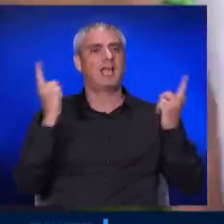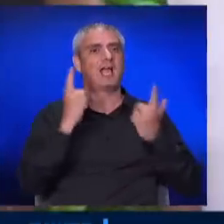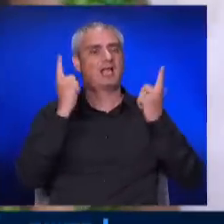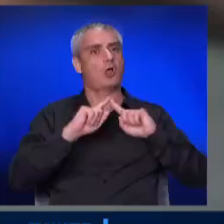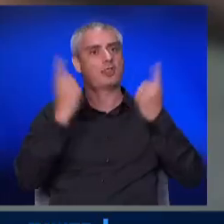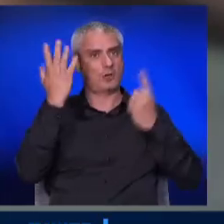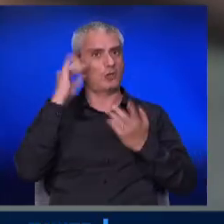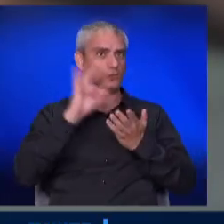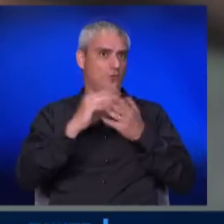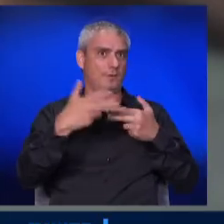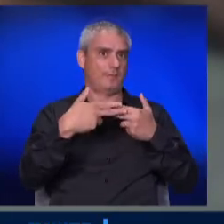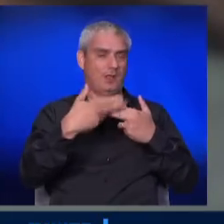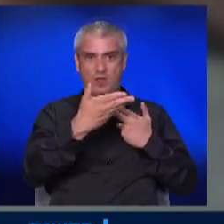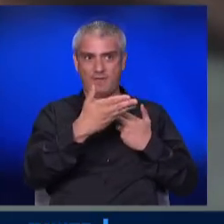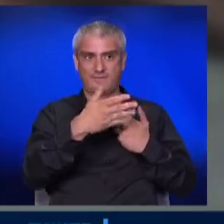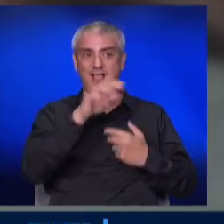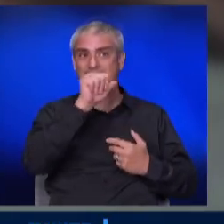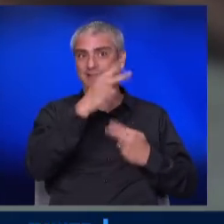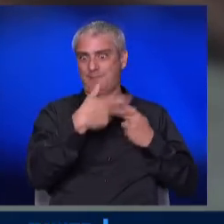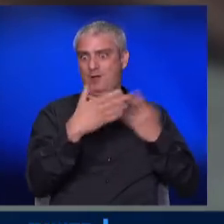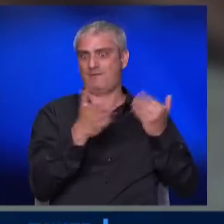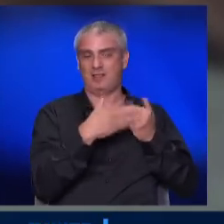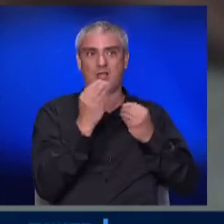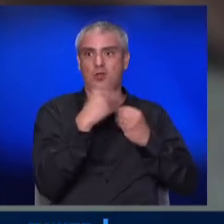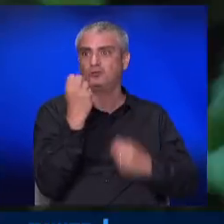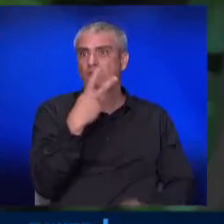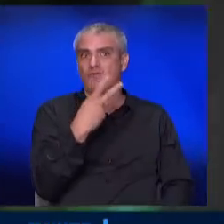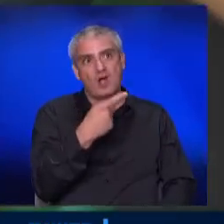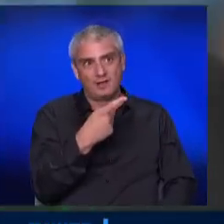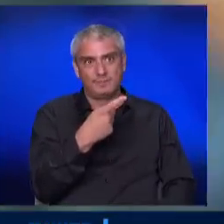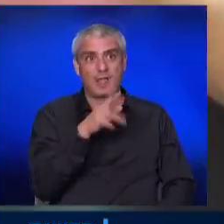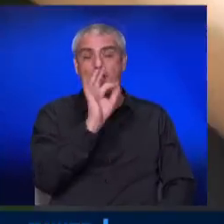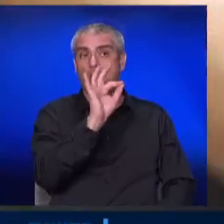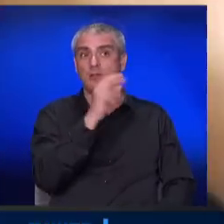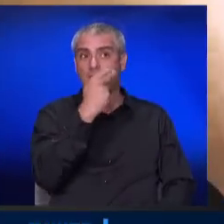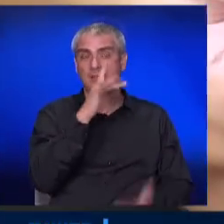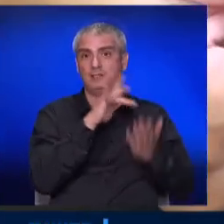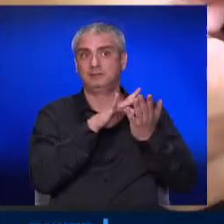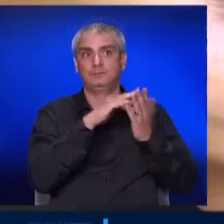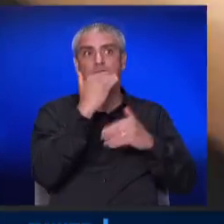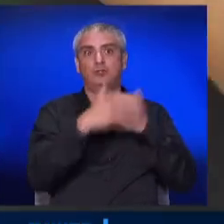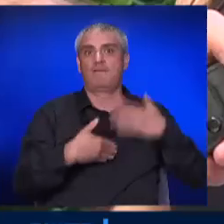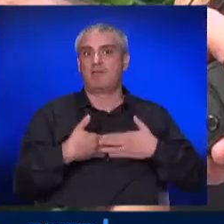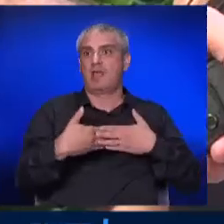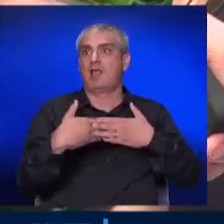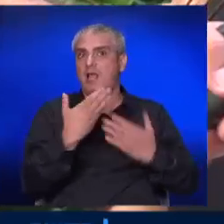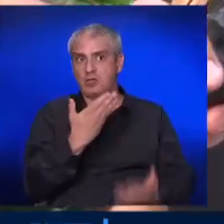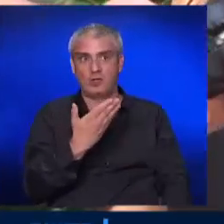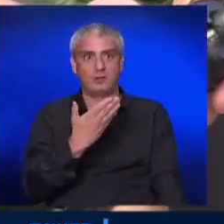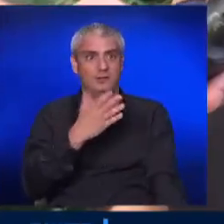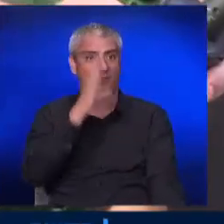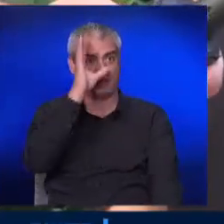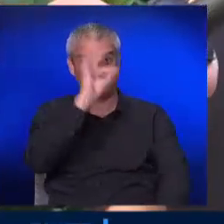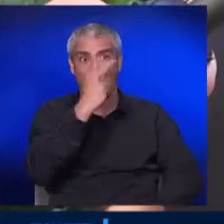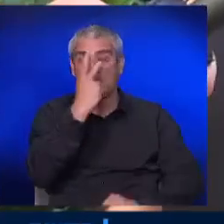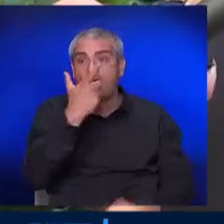שהיו בפתח. אסתי עמדה להתחתן בעוד שבועיים, אחותה הדס נמצאת בשלבי הריון מתקדמים. הילד שלה שראה